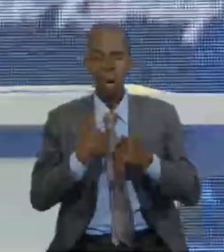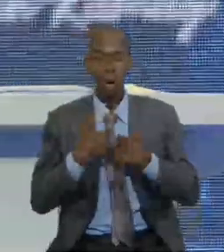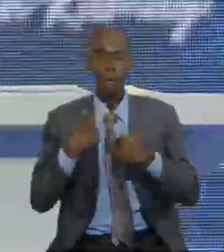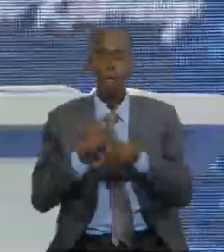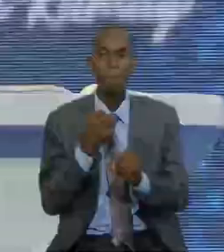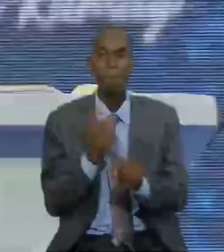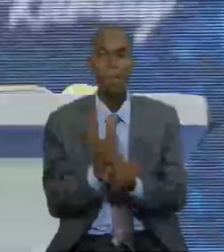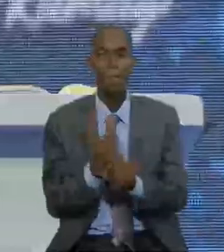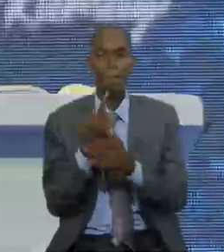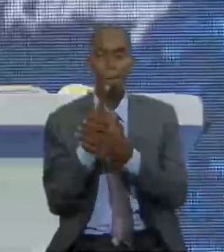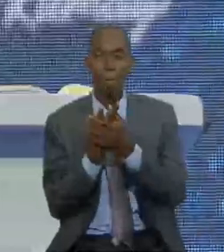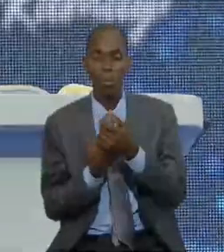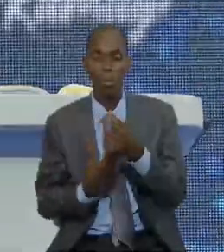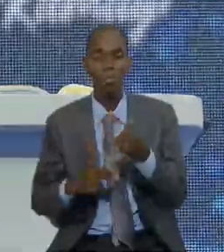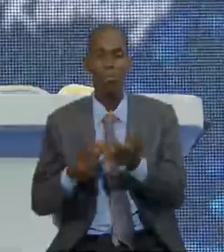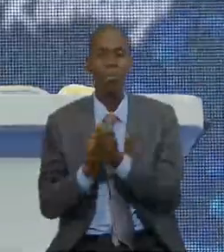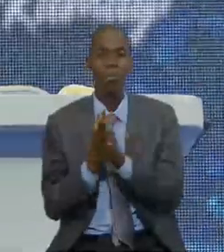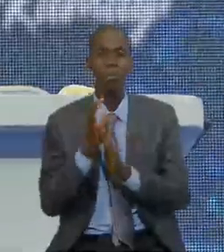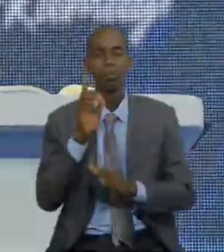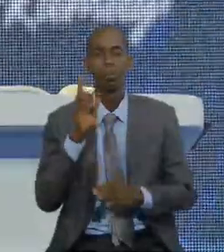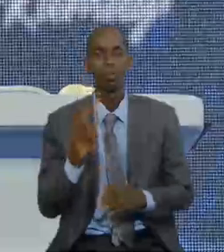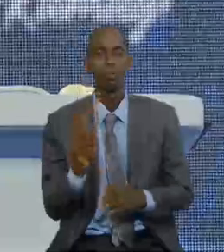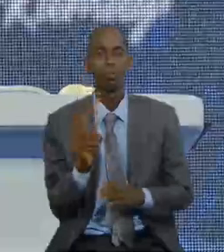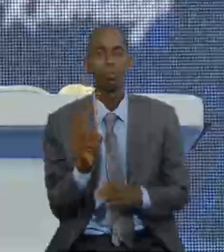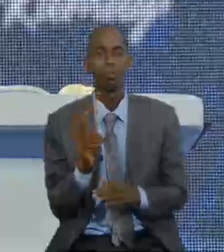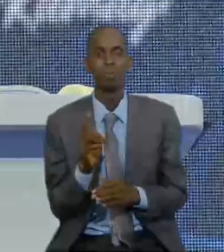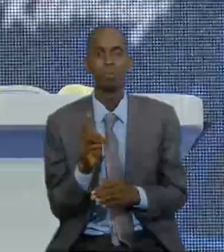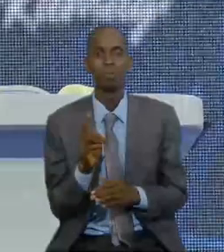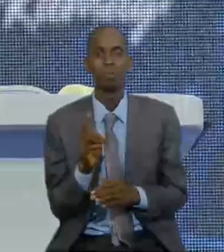qui en a fait des deux